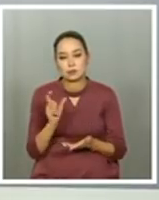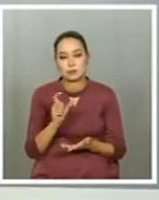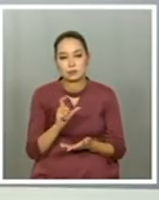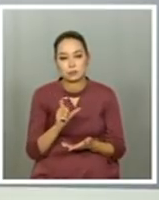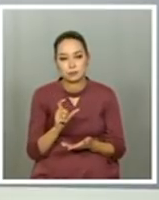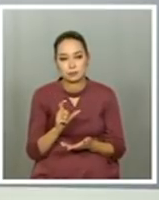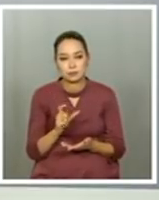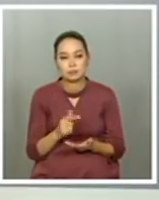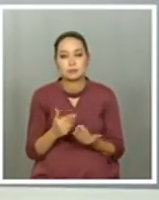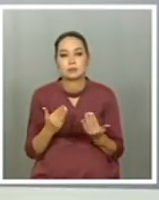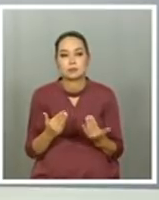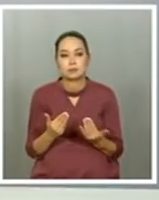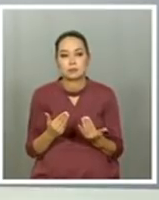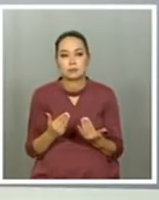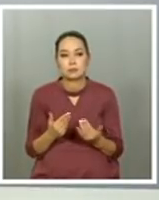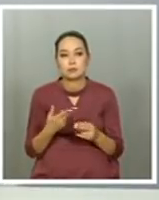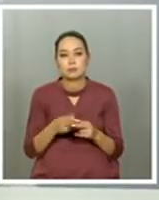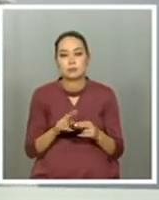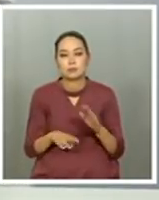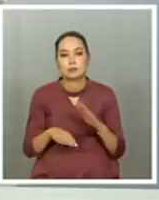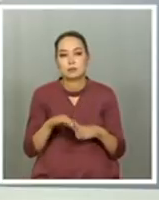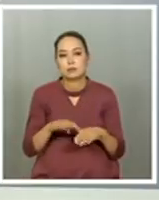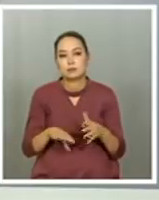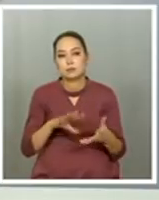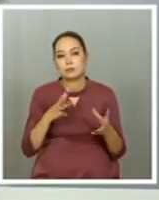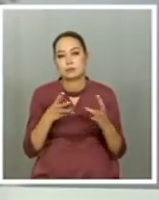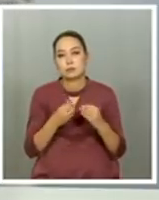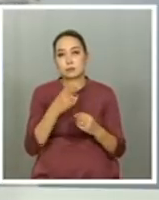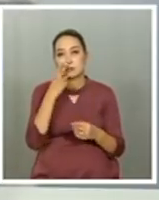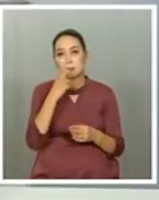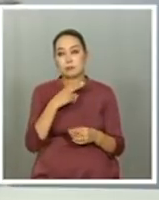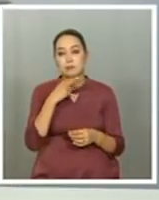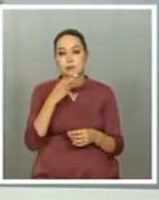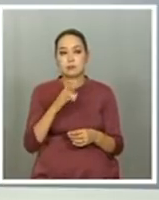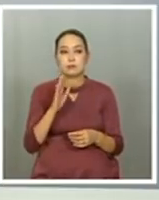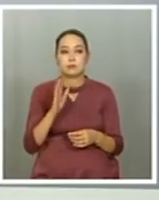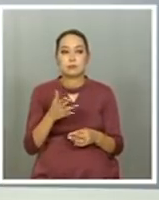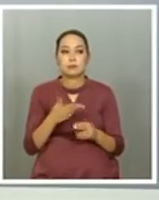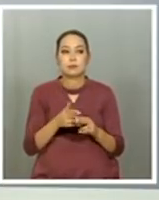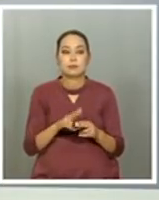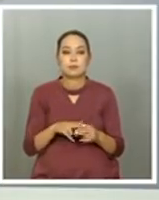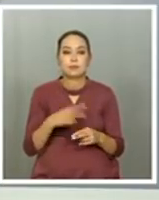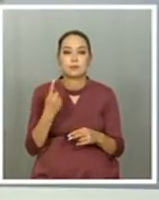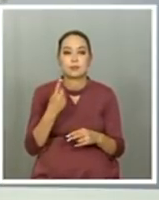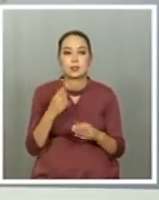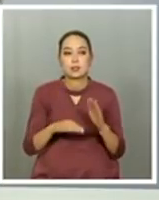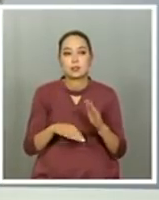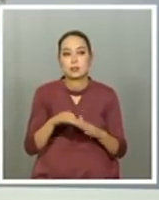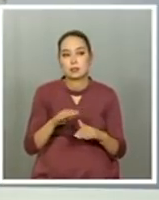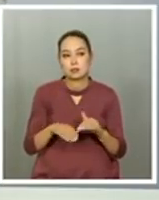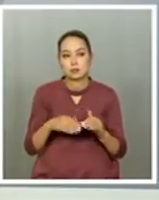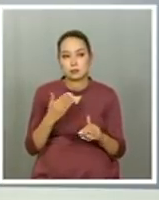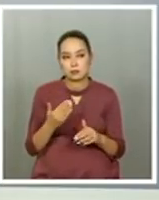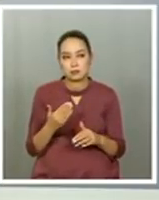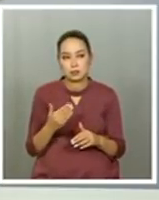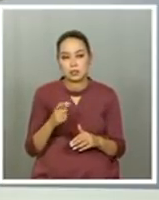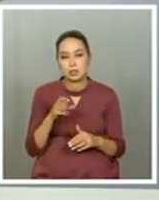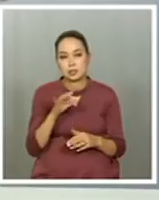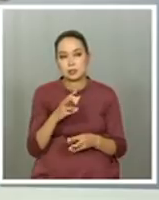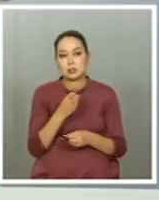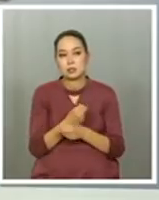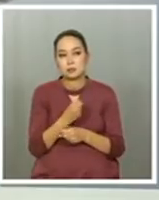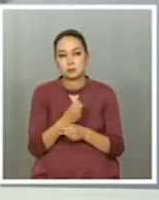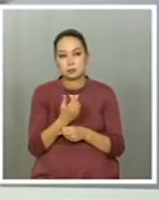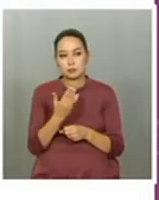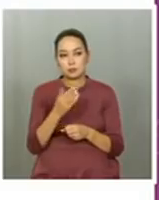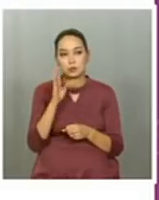Ендіше, бұл тәжірибенің қорытынсына келетін болсақ, онда бірінші тәжірибеде біз этил спиртін